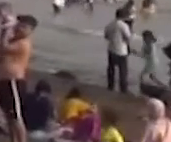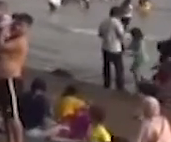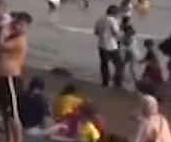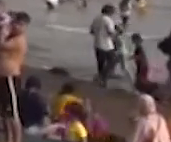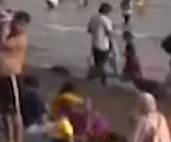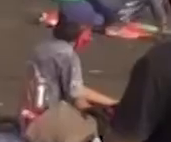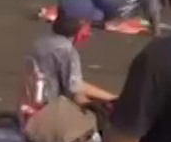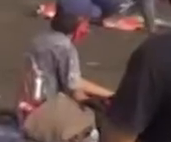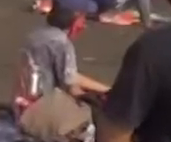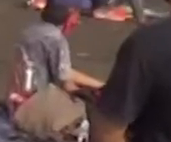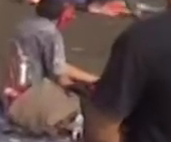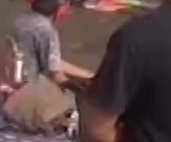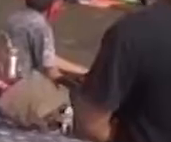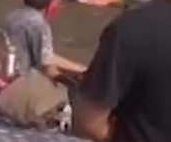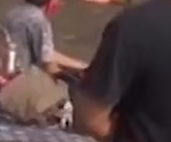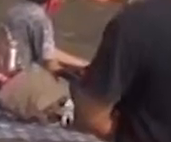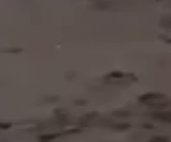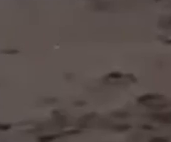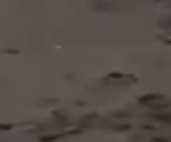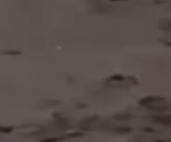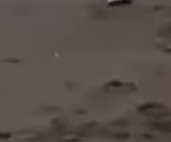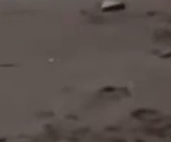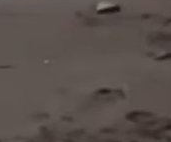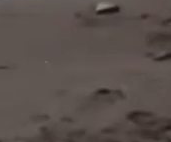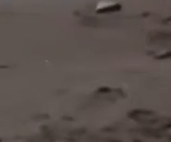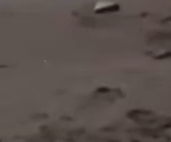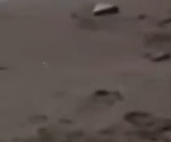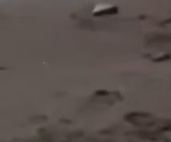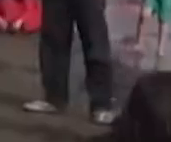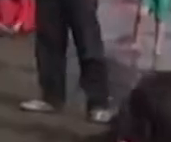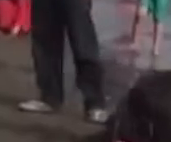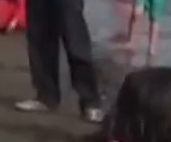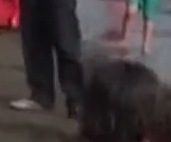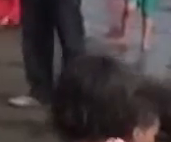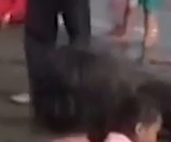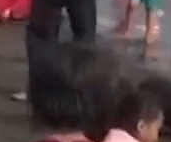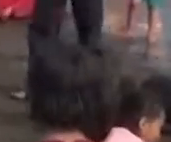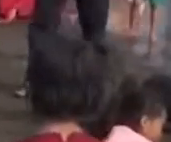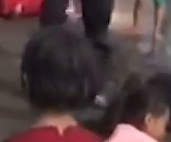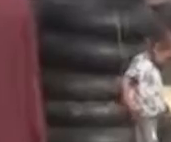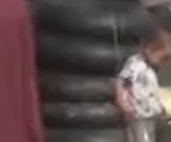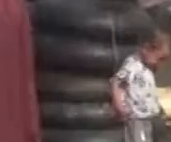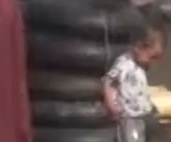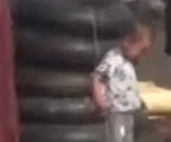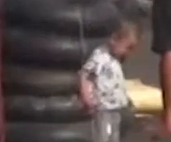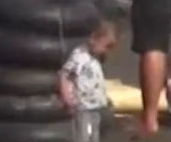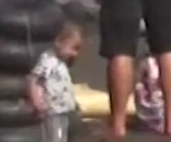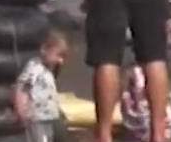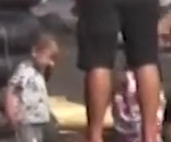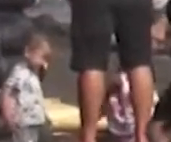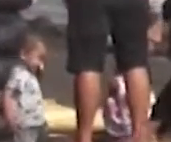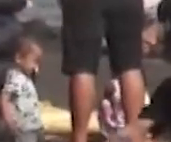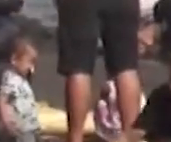Kepadatan juga terjadi di sekitar pantai akibat banyaknya warga yang bermain dan berenang di pantai. Tercatat lebih dari 6.000 pengunjung memadati lokasi